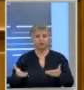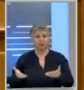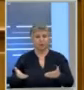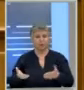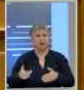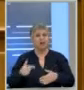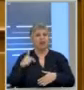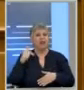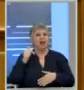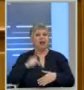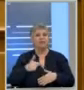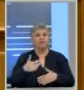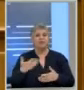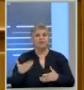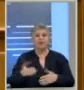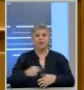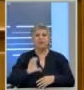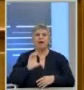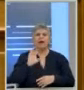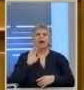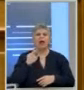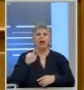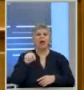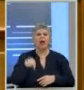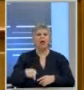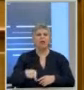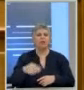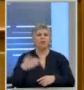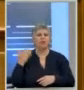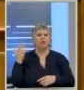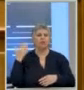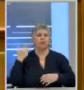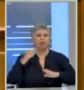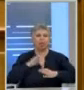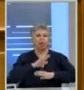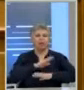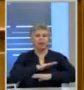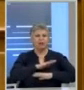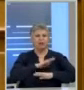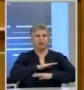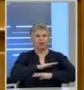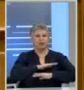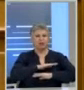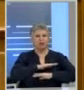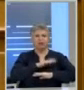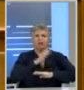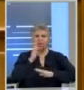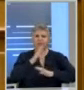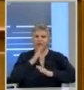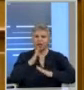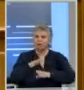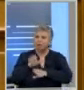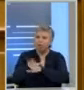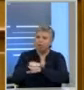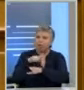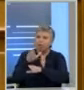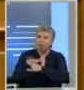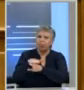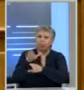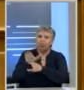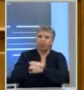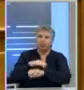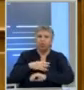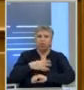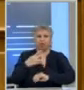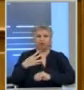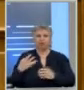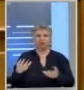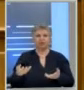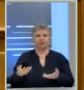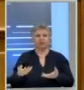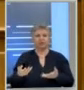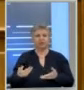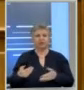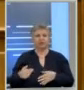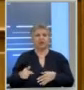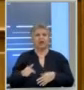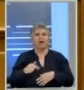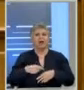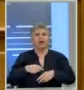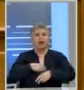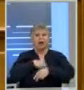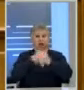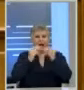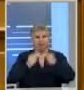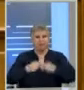ΕΝΕΒ, έχει ξεπεράσει κάθε μέτρο φιλοκυβερνητικής προπαγάνδας, με αποτέλεσμα να